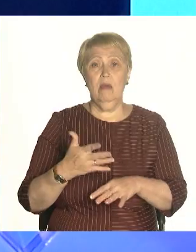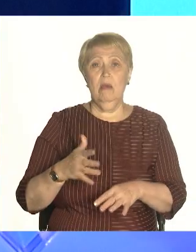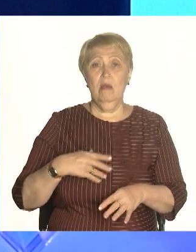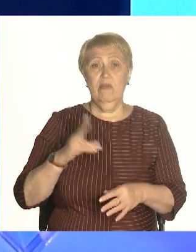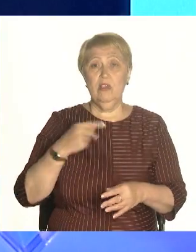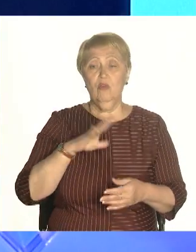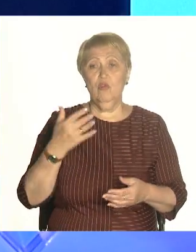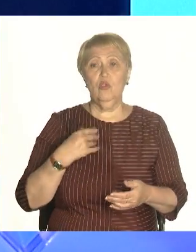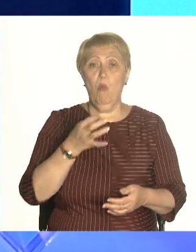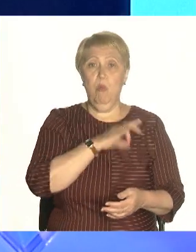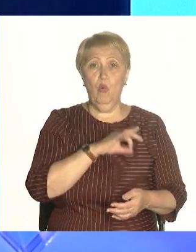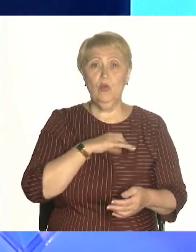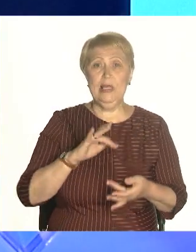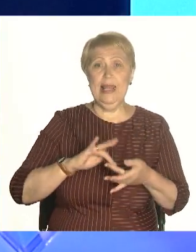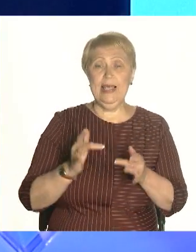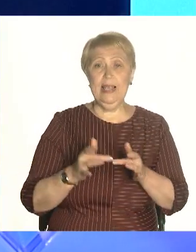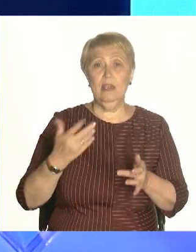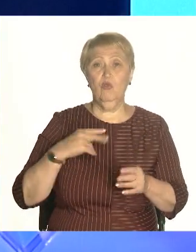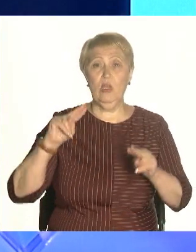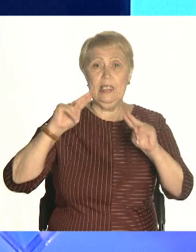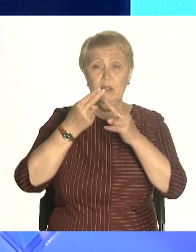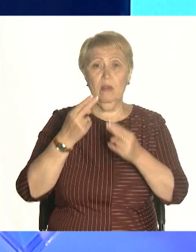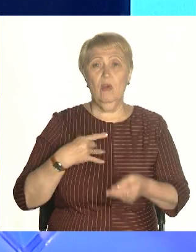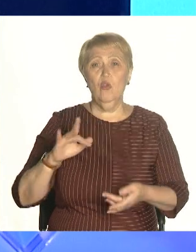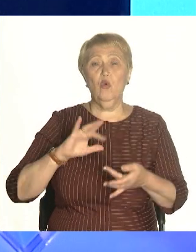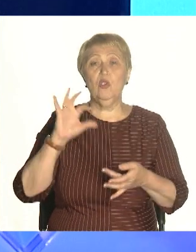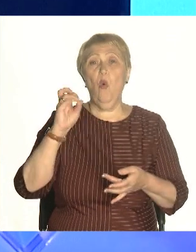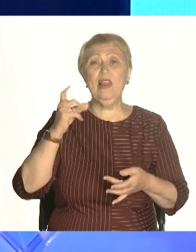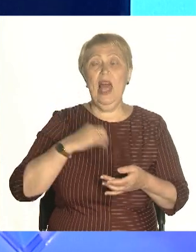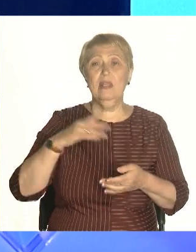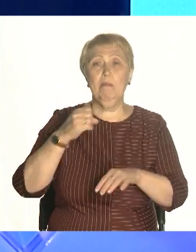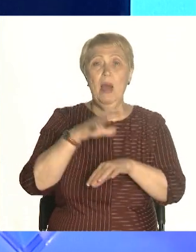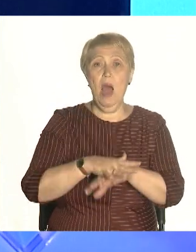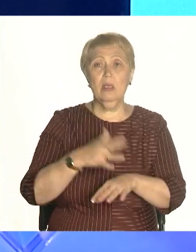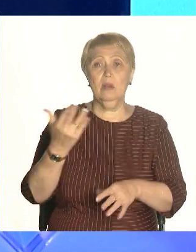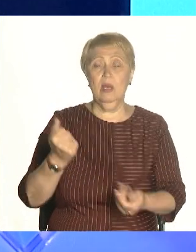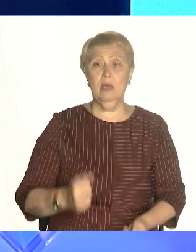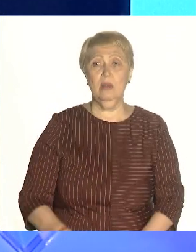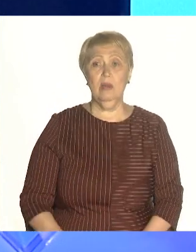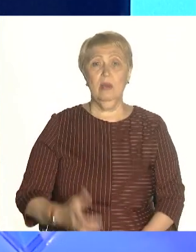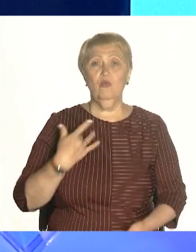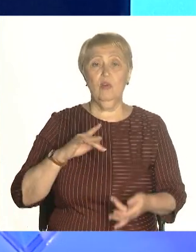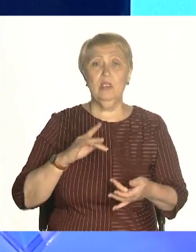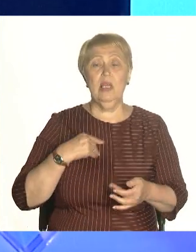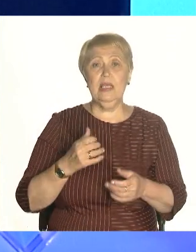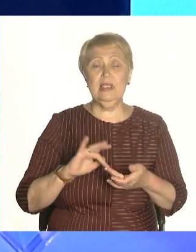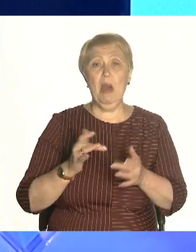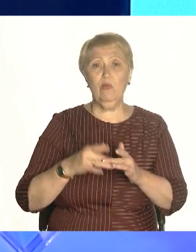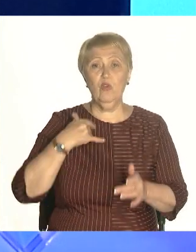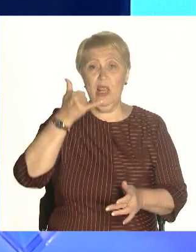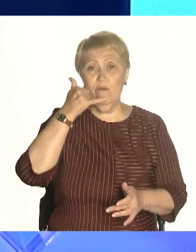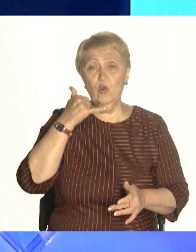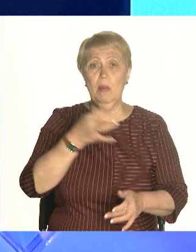эти интернет-технологии, такие как онлайн-банкинг, значит, смартфонами пользуются, в